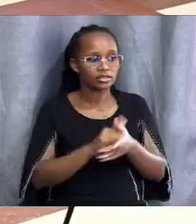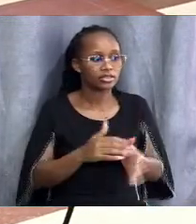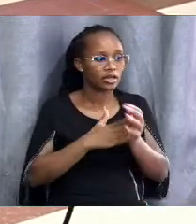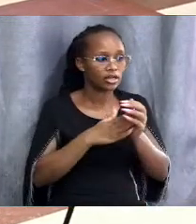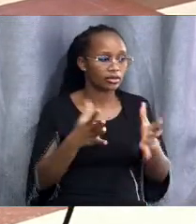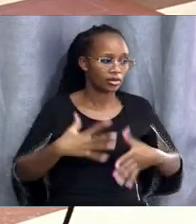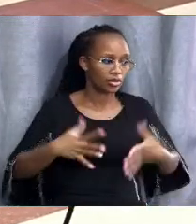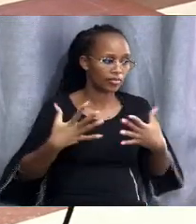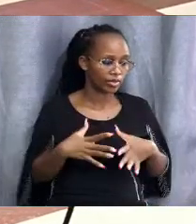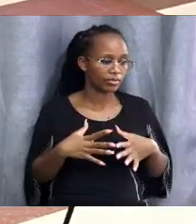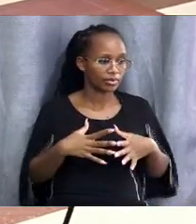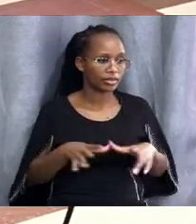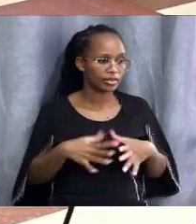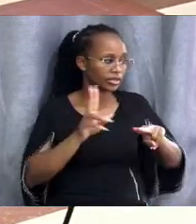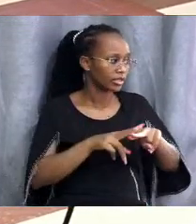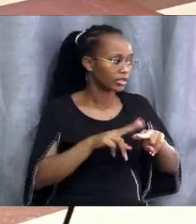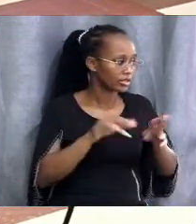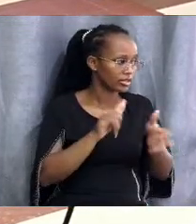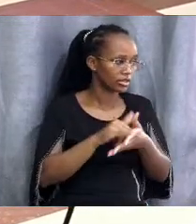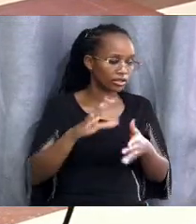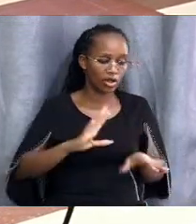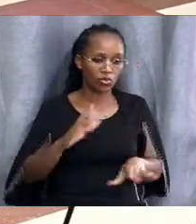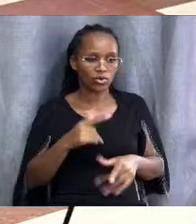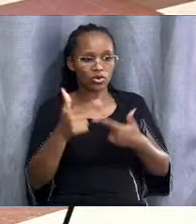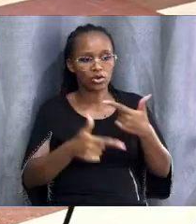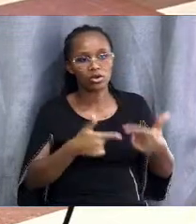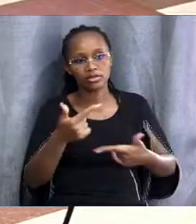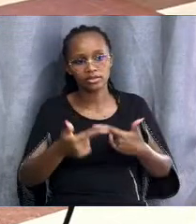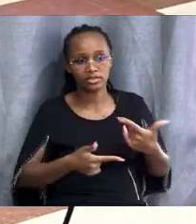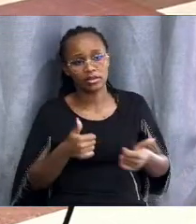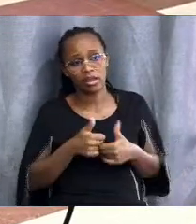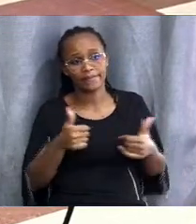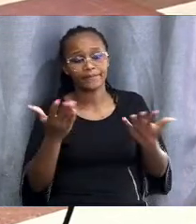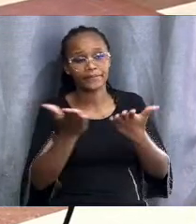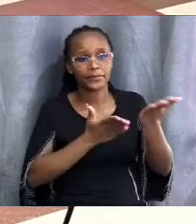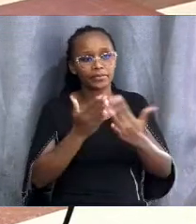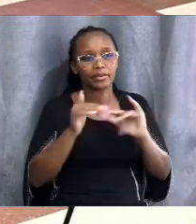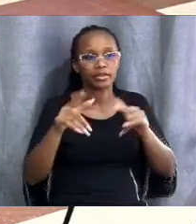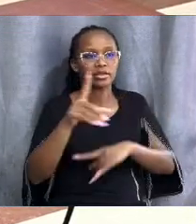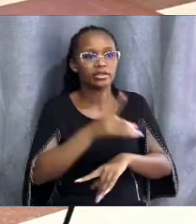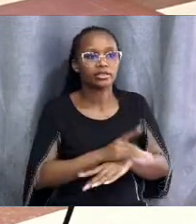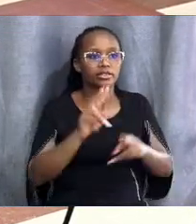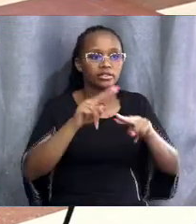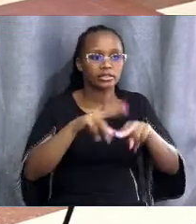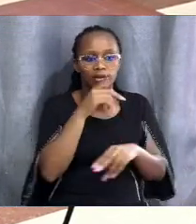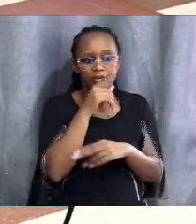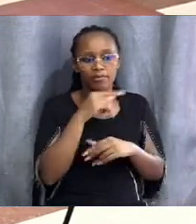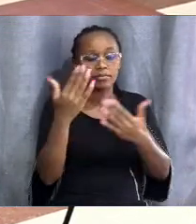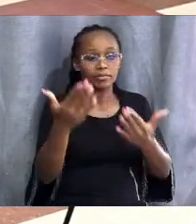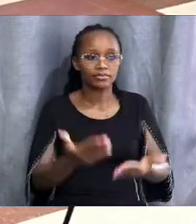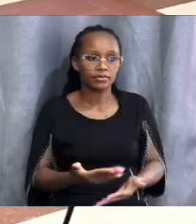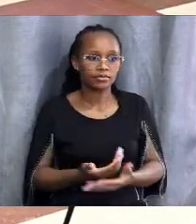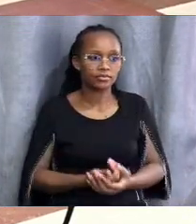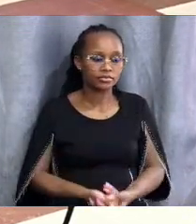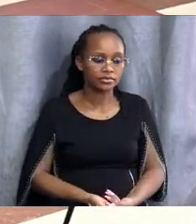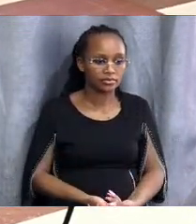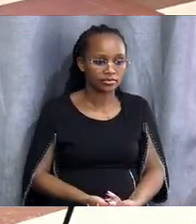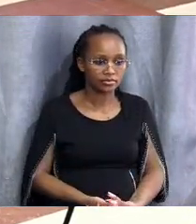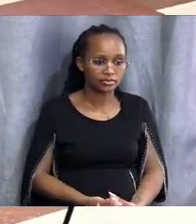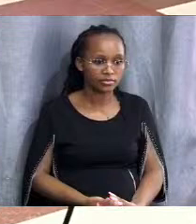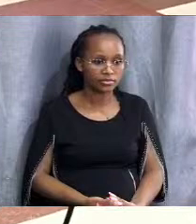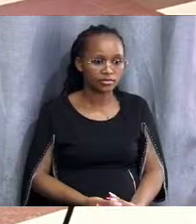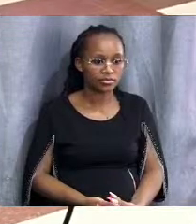waelekeze watu wakae chini ndio tusetu ndio tukiendelea na ibada. Chairman, karibu.